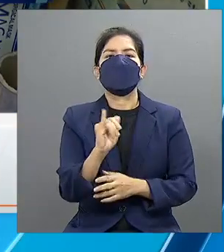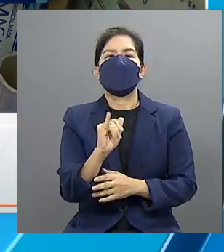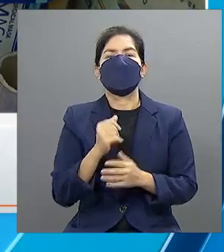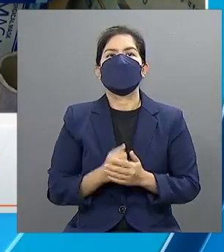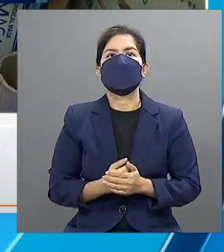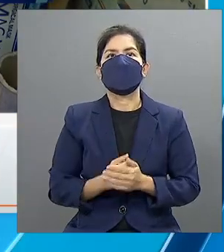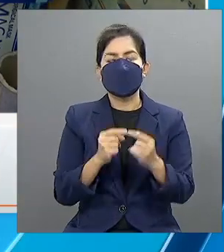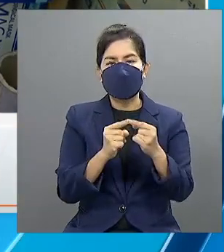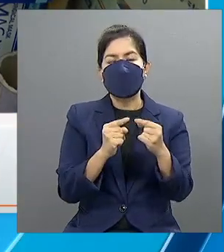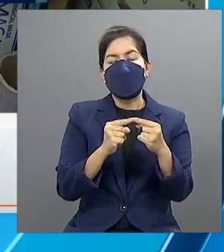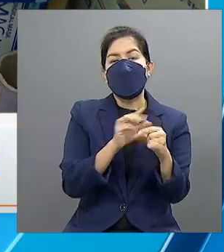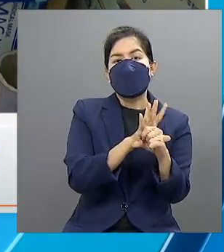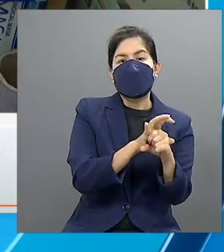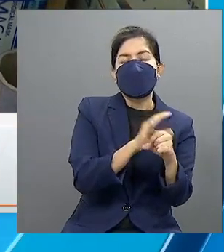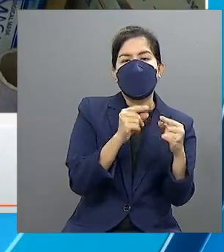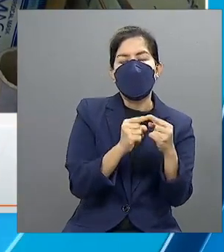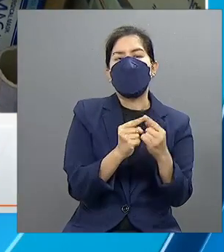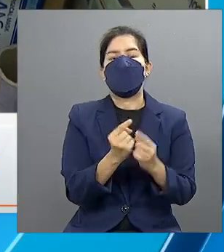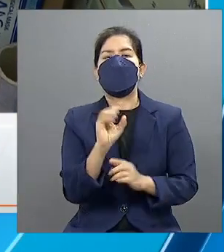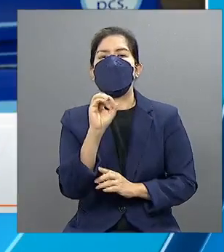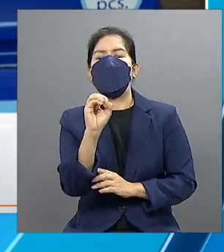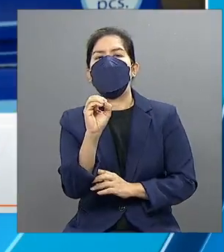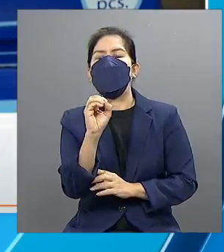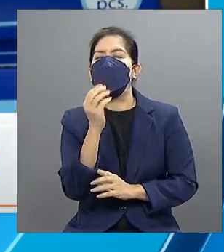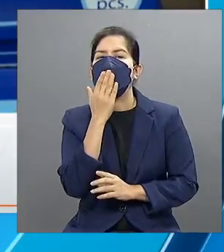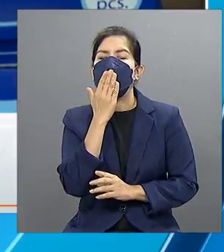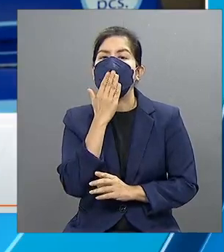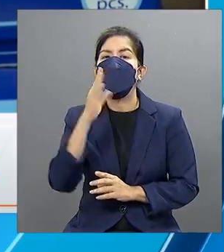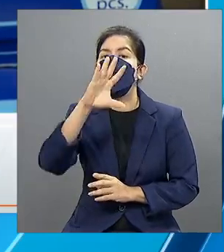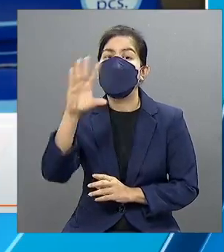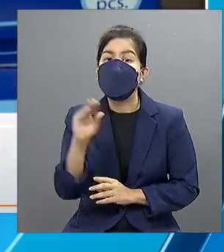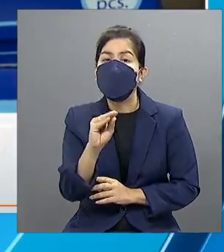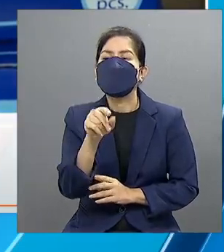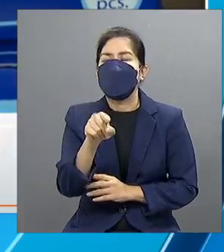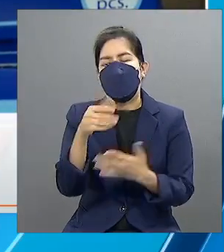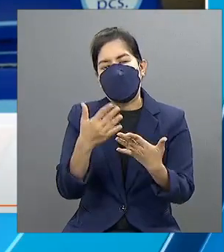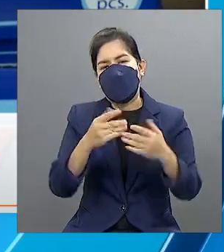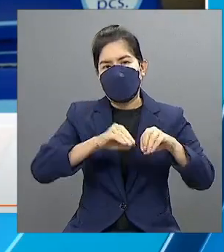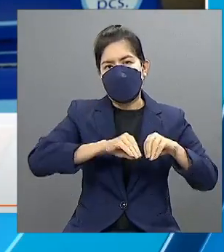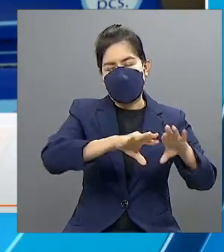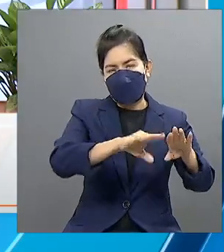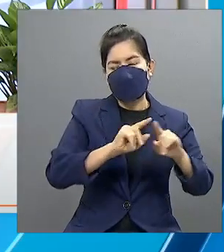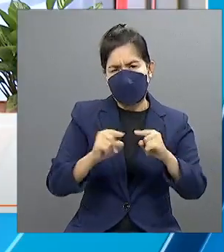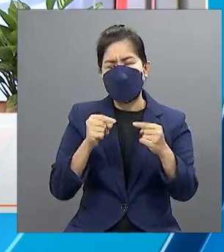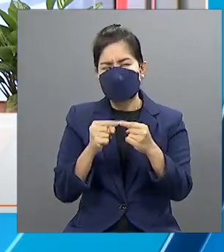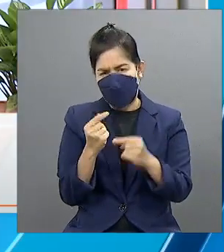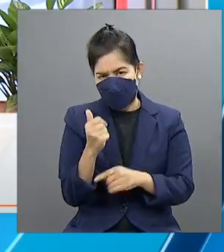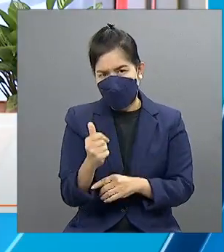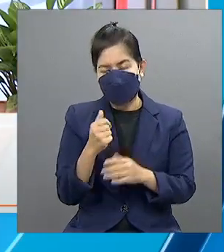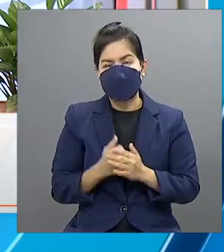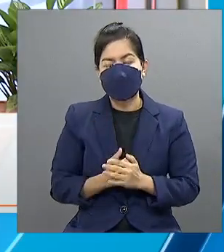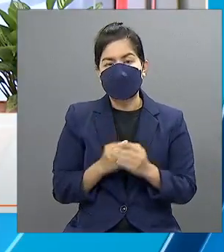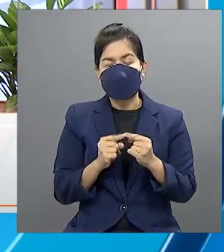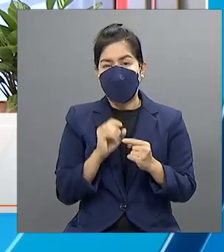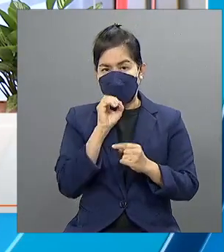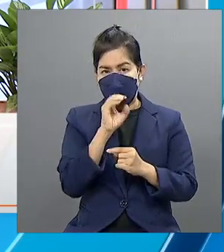สัก ครั้ งอันนี้เรามีแต่มาตรฐานของกรมวิทยาศาสตร์บริการ ครับหมอครับแล้วที่มีการแชร์กันที่บอกว่าโอเคถ้าเกิดจะ